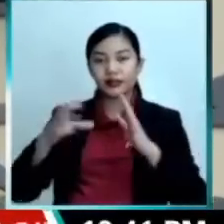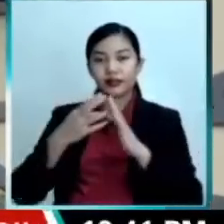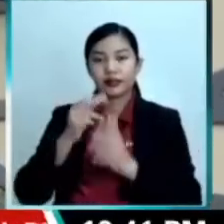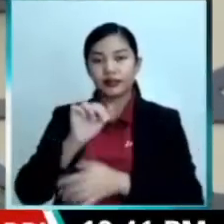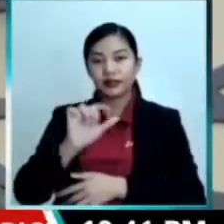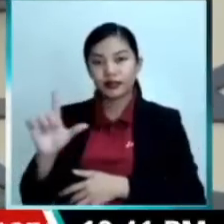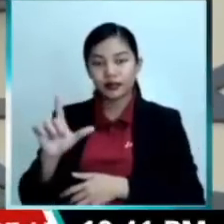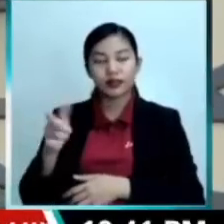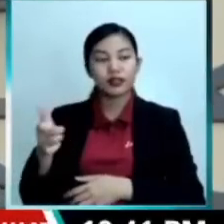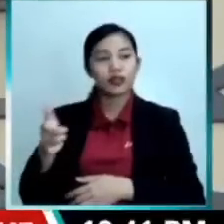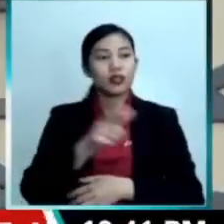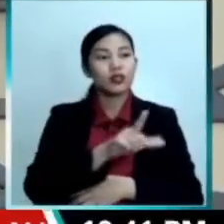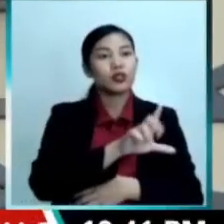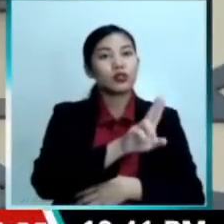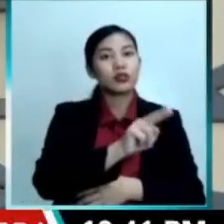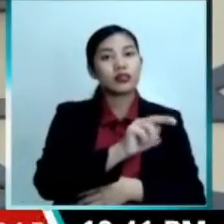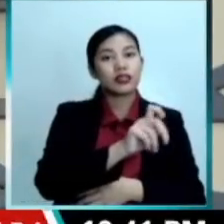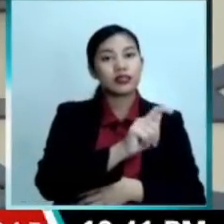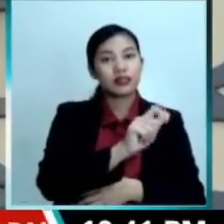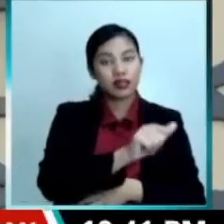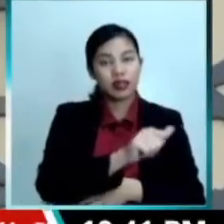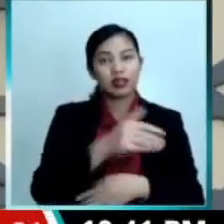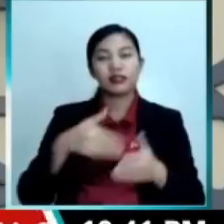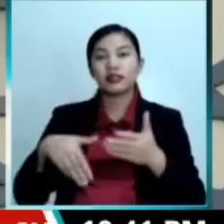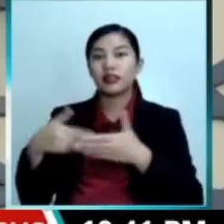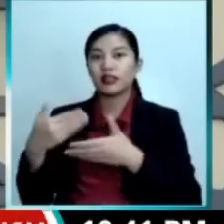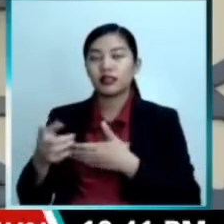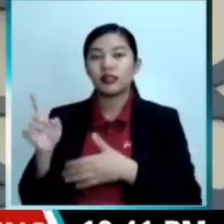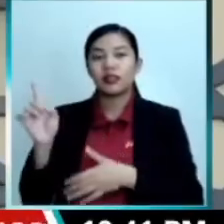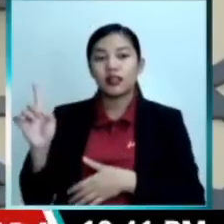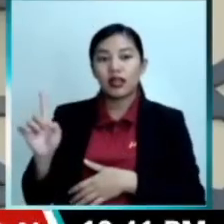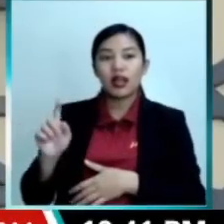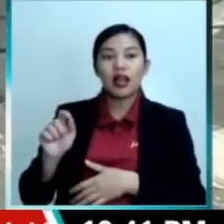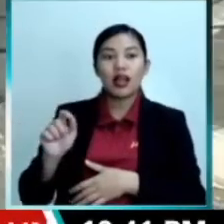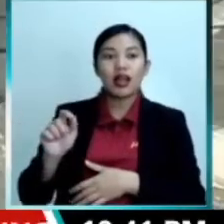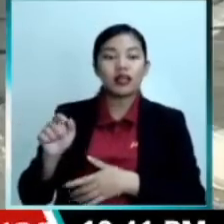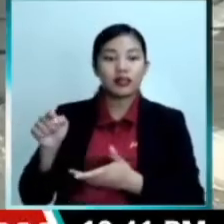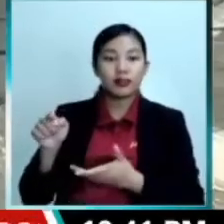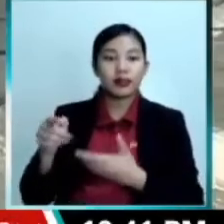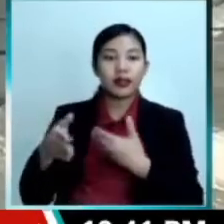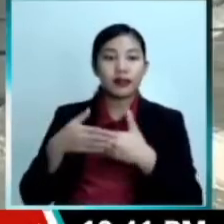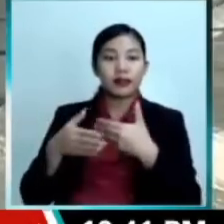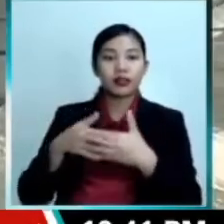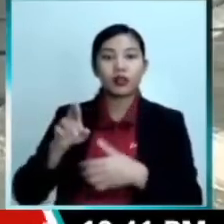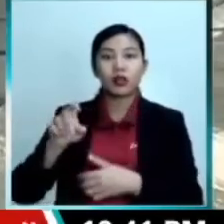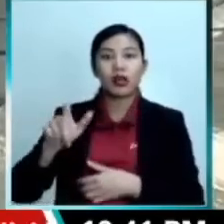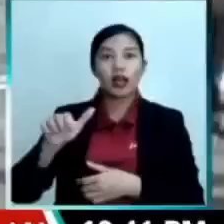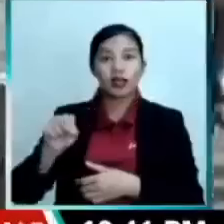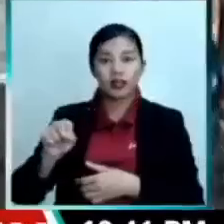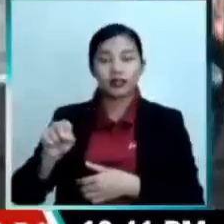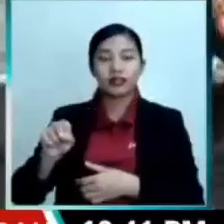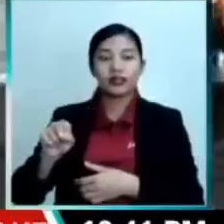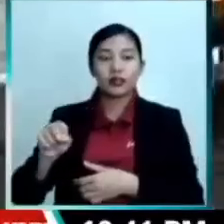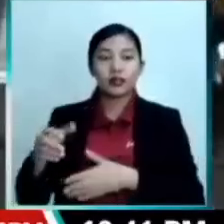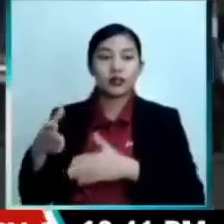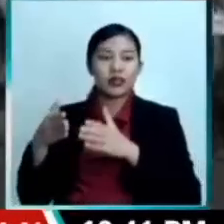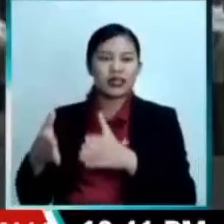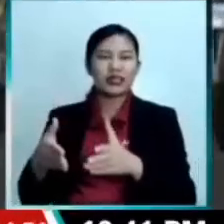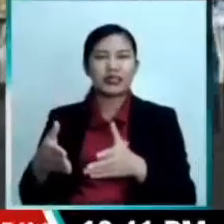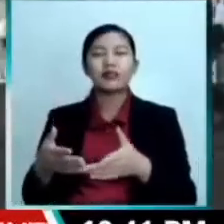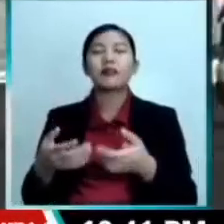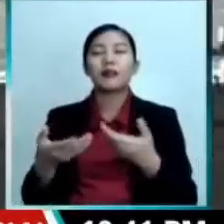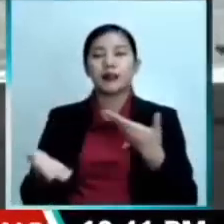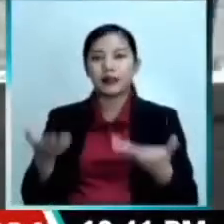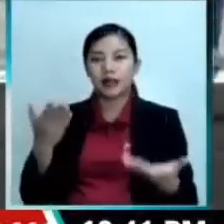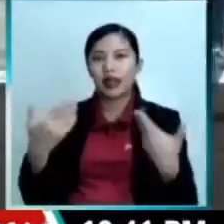likuran nito ang Taft Avenue at Ayala Boulevard at kalapit lang ang Rojas Boulevard. Kaya inaasahan na matinding traffic sa araw ng inaugurasyon na